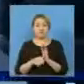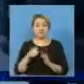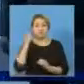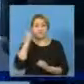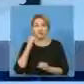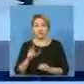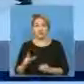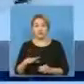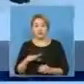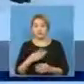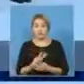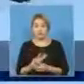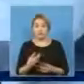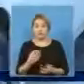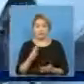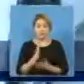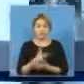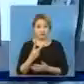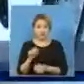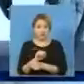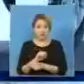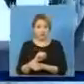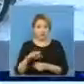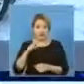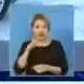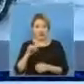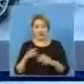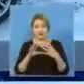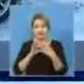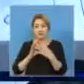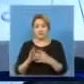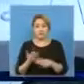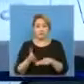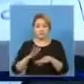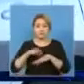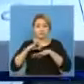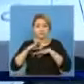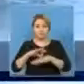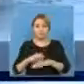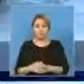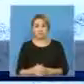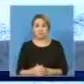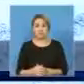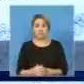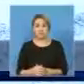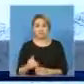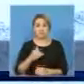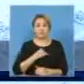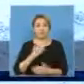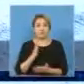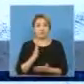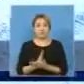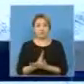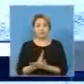людей. Несмотря на то, что на балансе имеется два авто, часто возникают трудности в перевозке. У нас на балансе